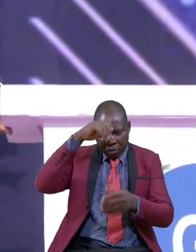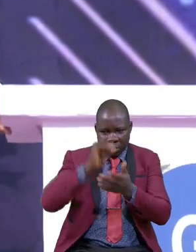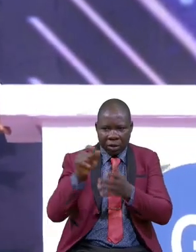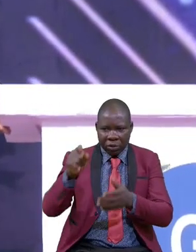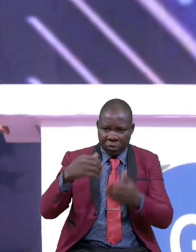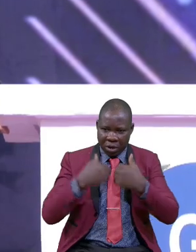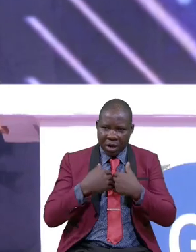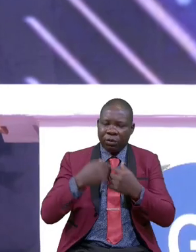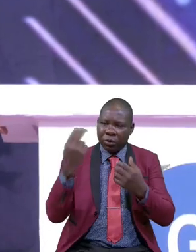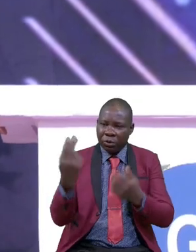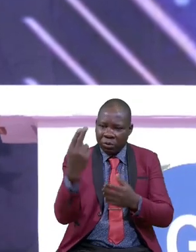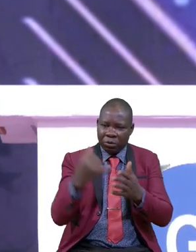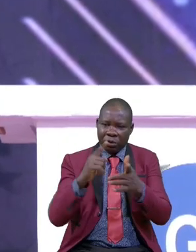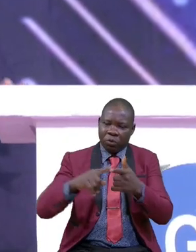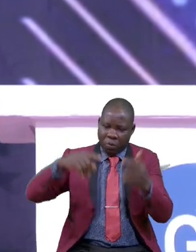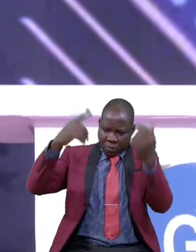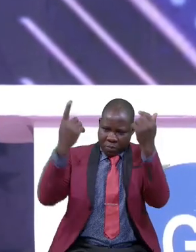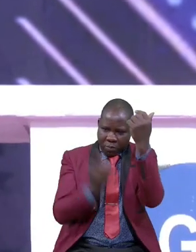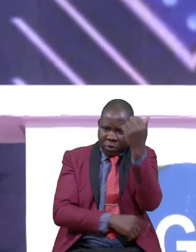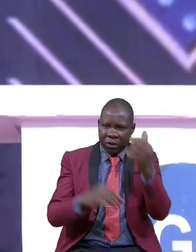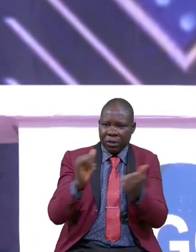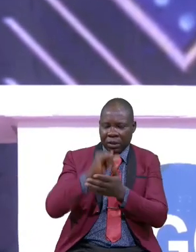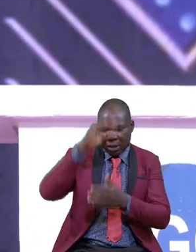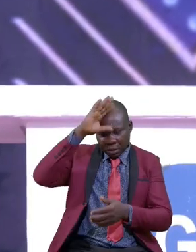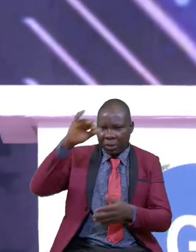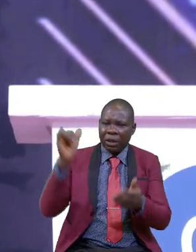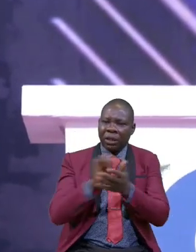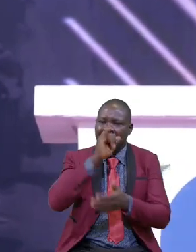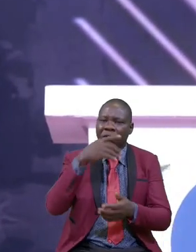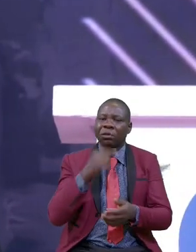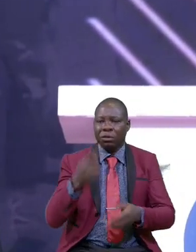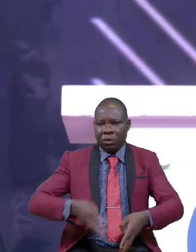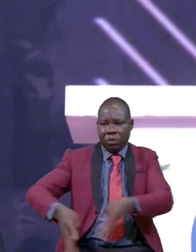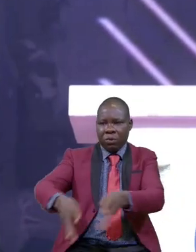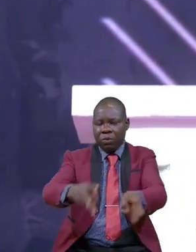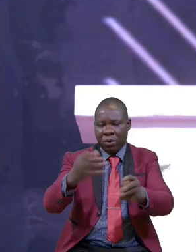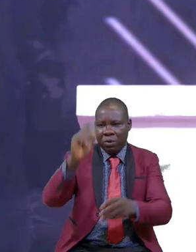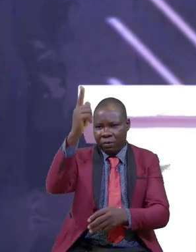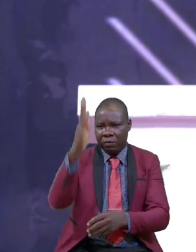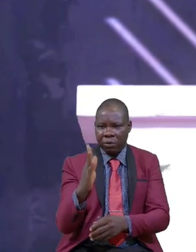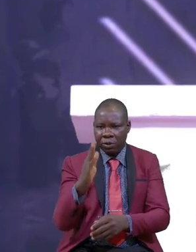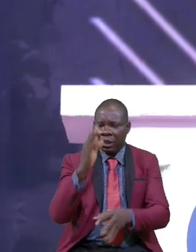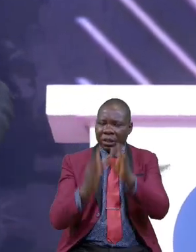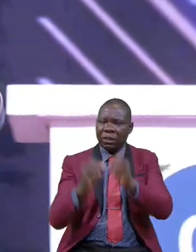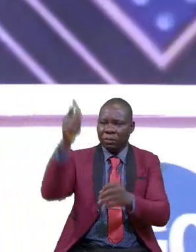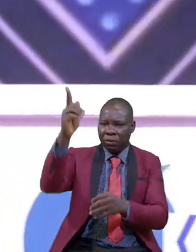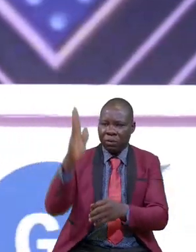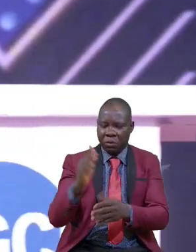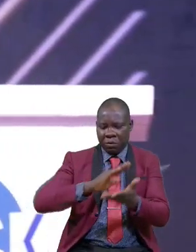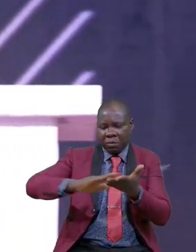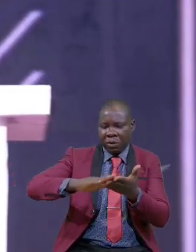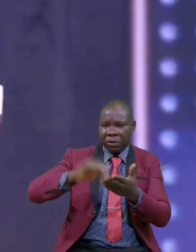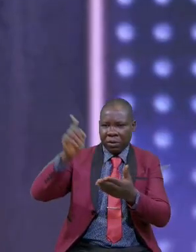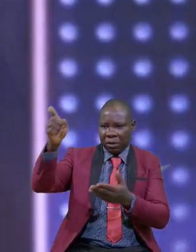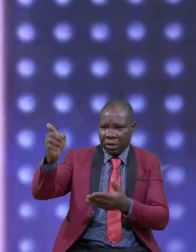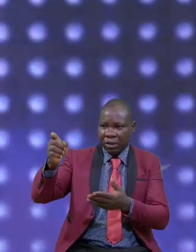le pardon when de pardons, Dieu. Quand pardons. Il pardonne, il pardonne. It doesn't go il back, ne back passe plus pas derrière, par la porte de la salle.